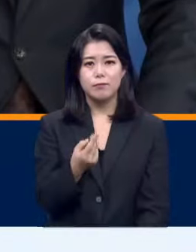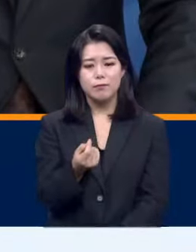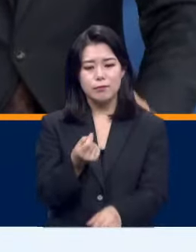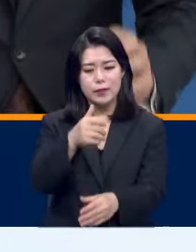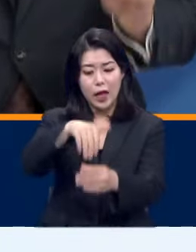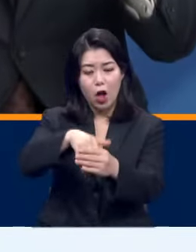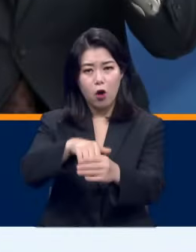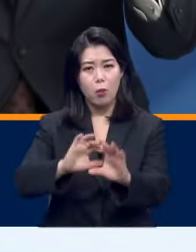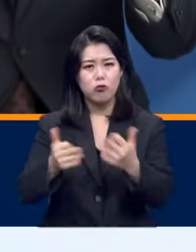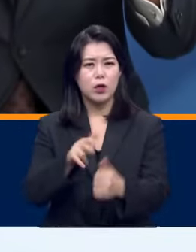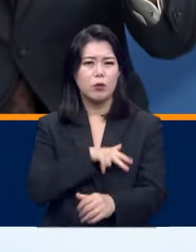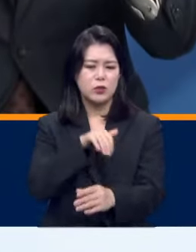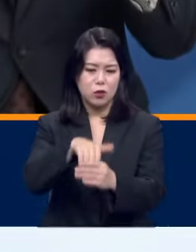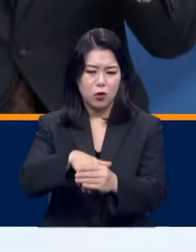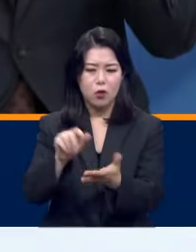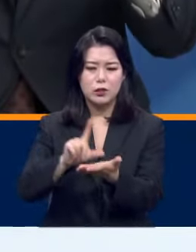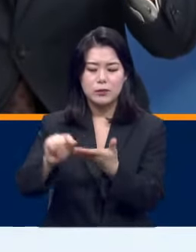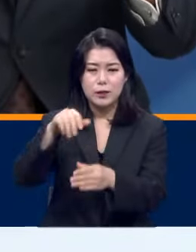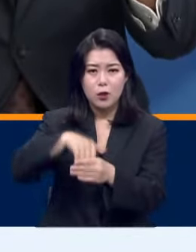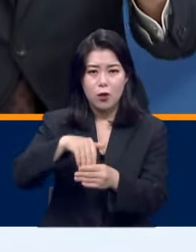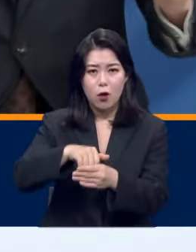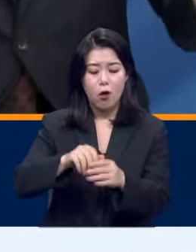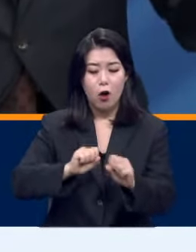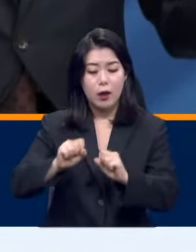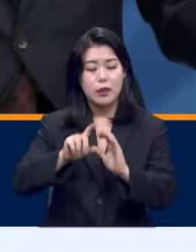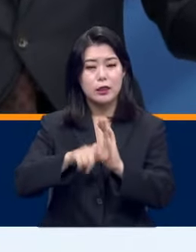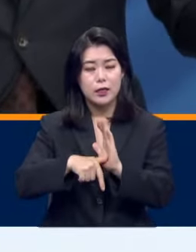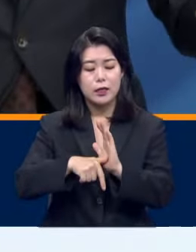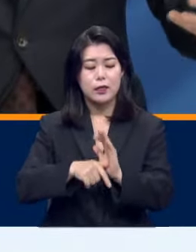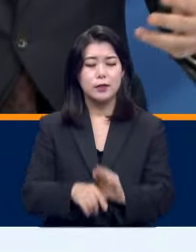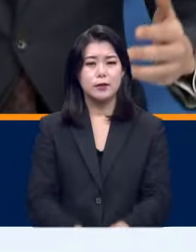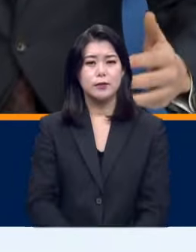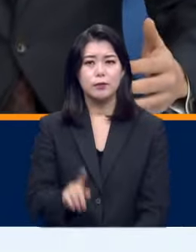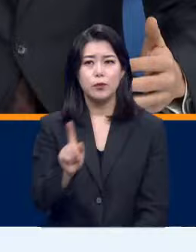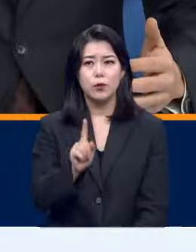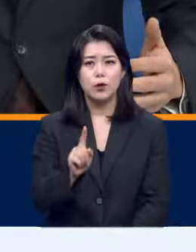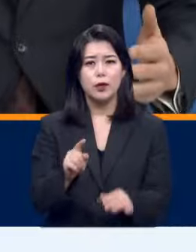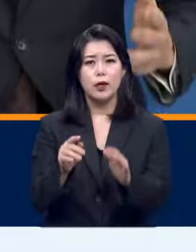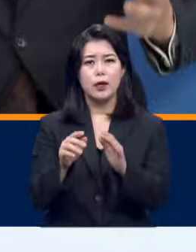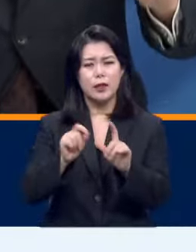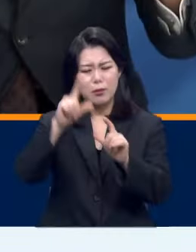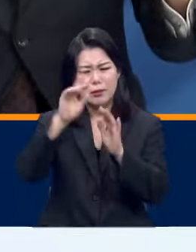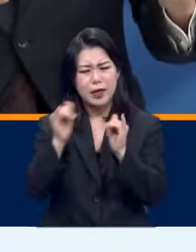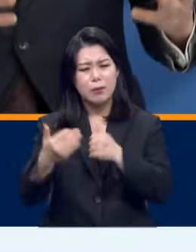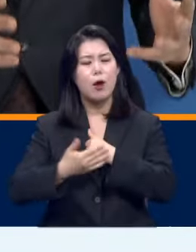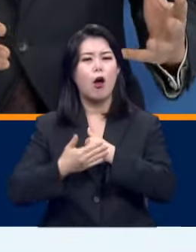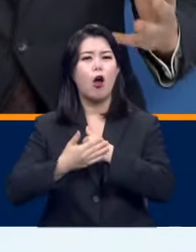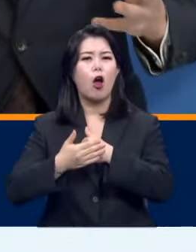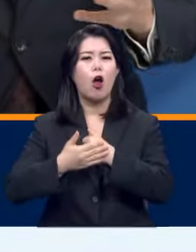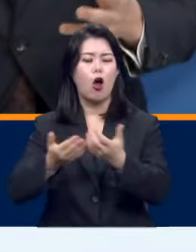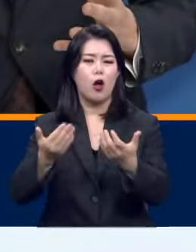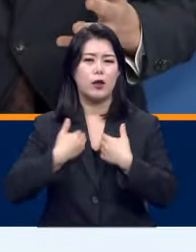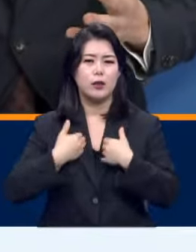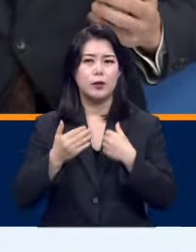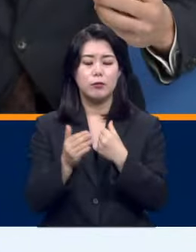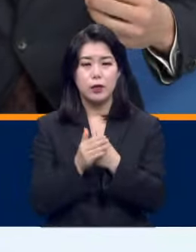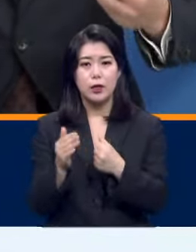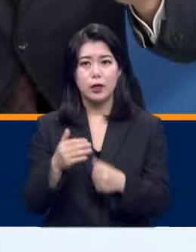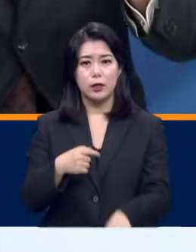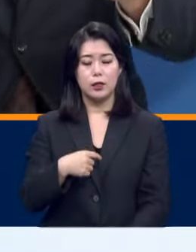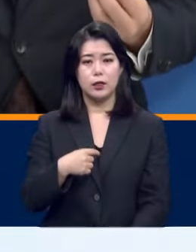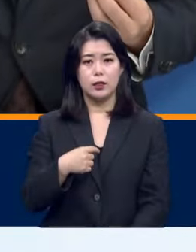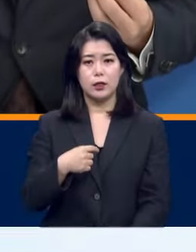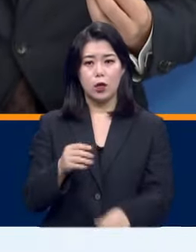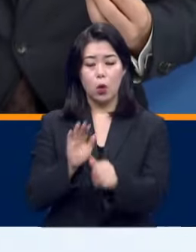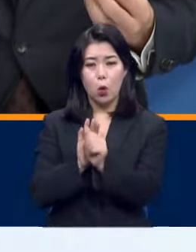국회의원 선거라는 지방 선거를 치뤄도 많은 사람들이 도와주다 보면은이 도와주셨던 분들 본인이